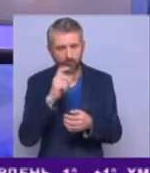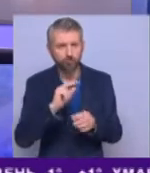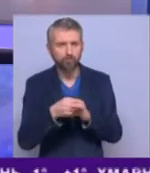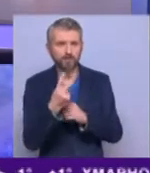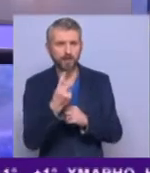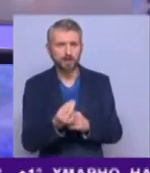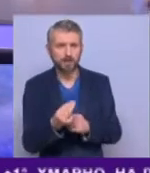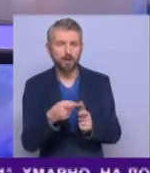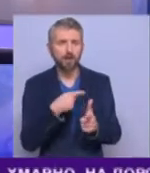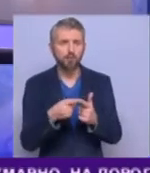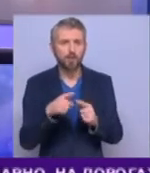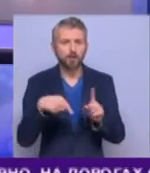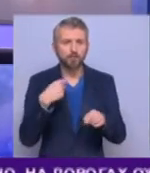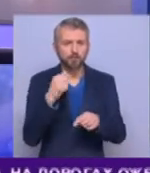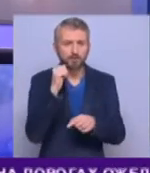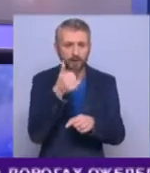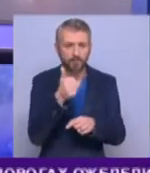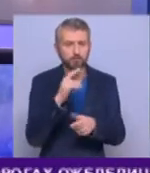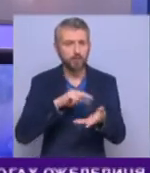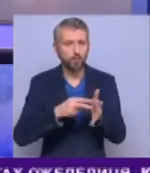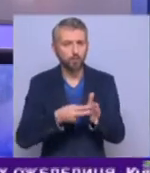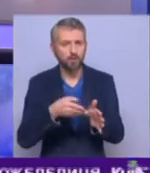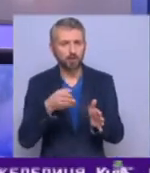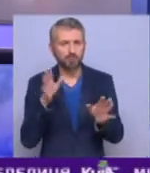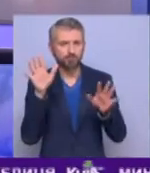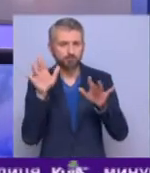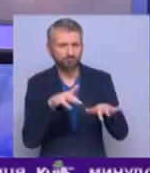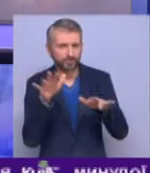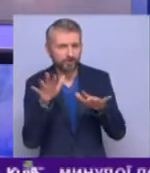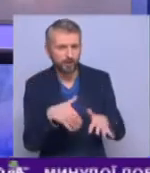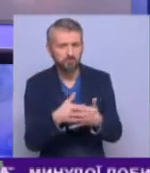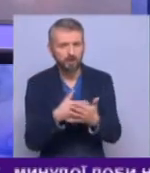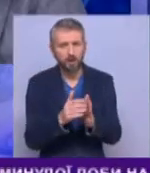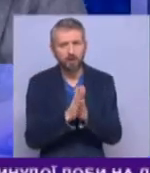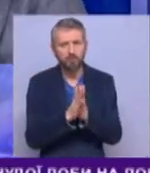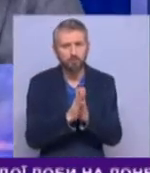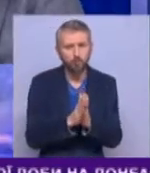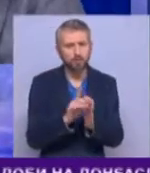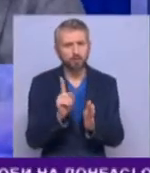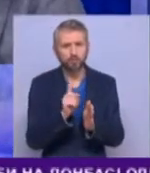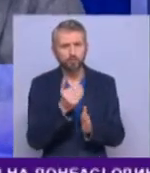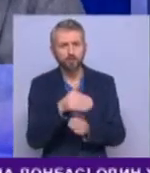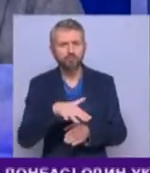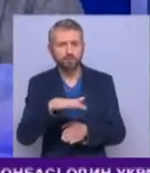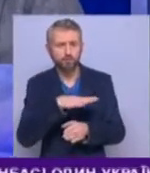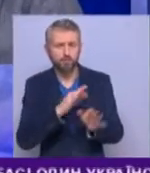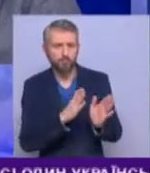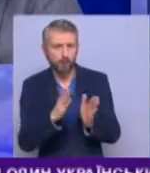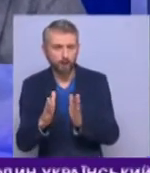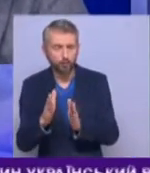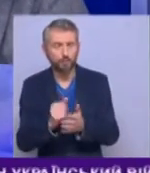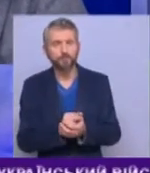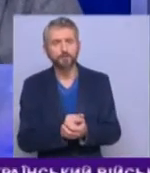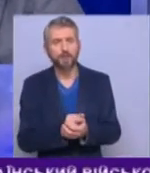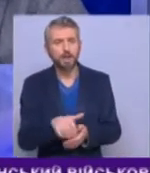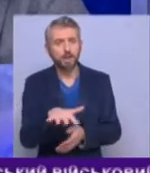дні або там наступного дня в нас планується погіршення погодних умов, просимо забезпечити там утримання відповідної території, а